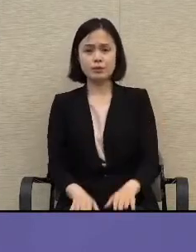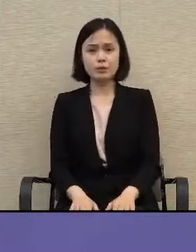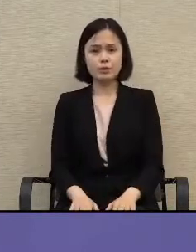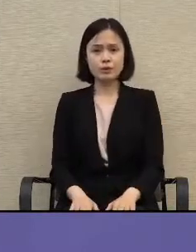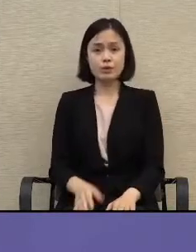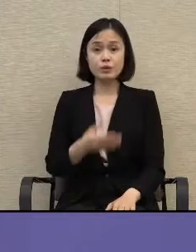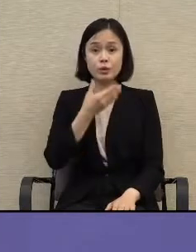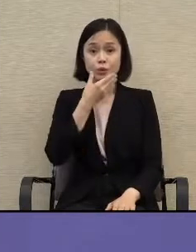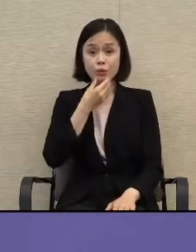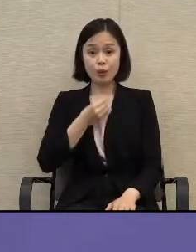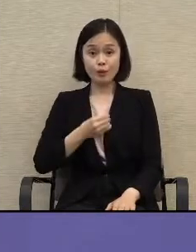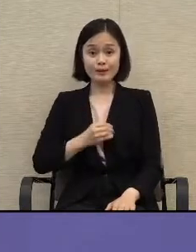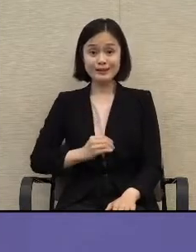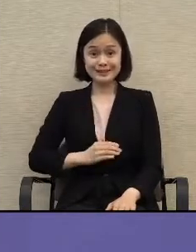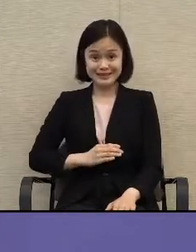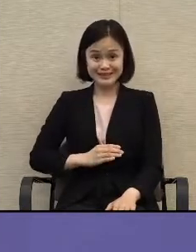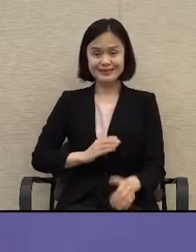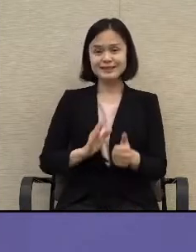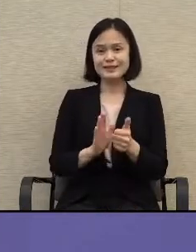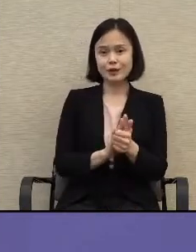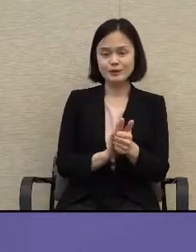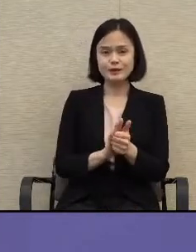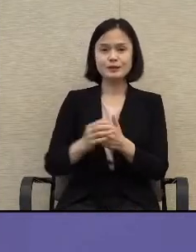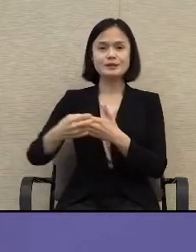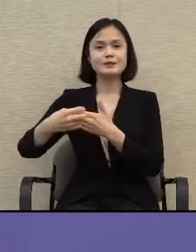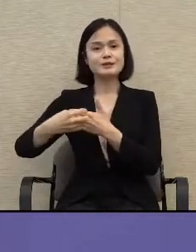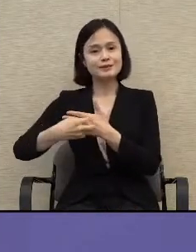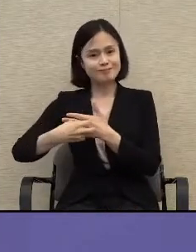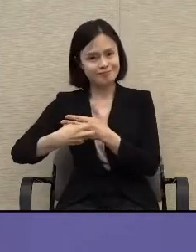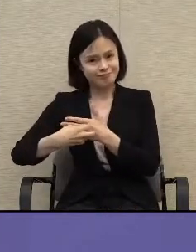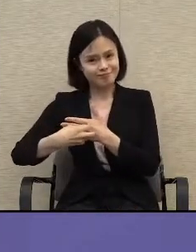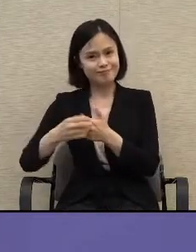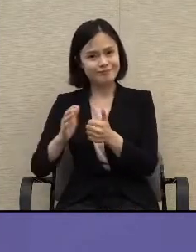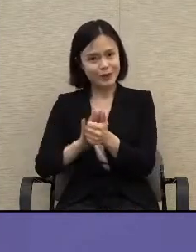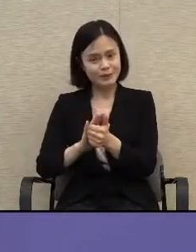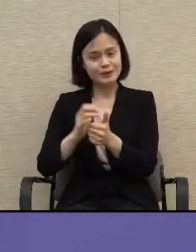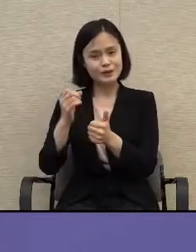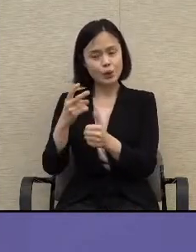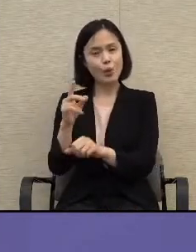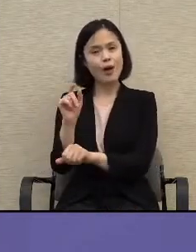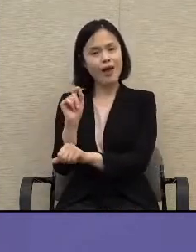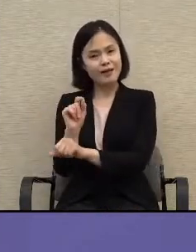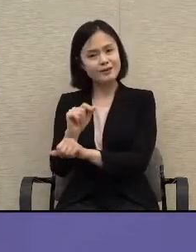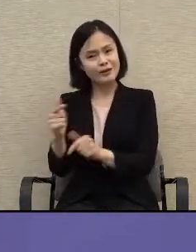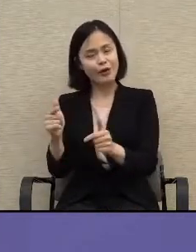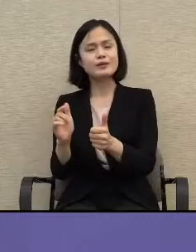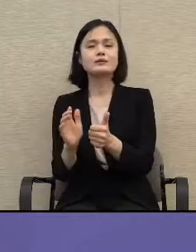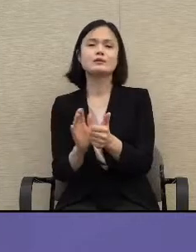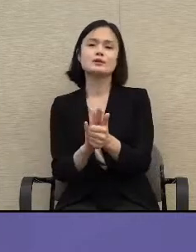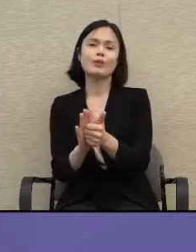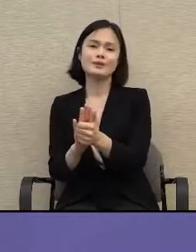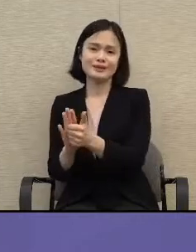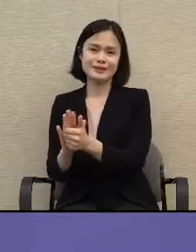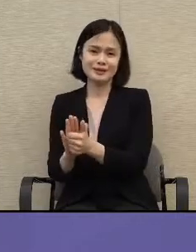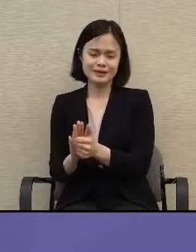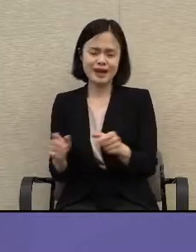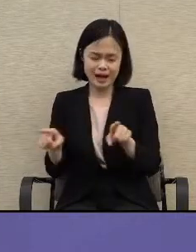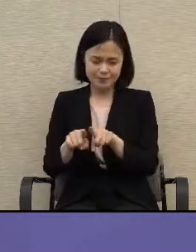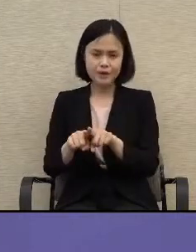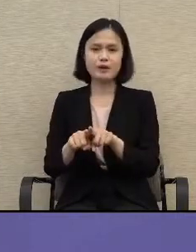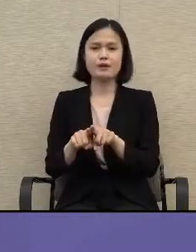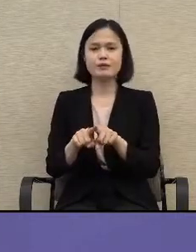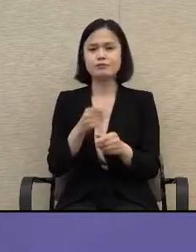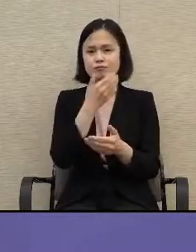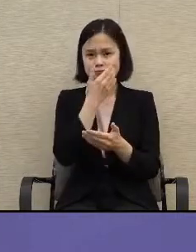복지, 행정과의 연계라는 것들이 계속돼서 강조되고 있는 상황입니다. 또 하나, 이제 이거는 사실은